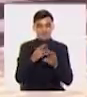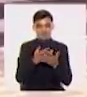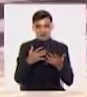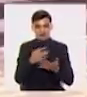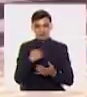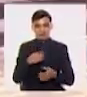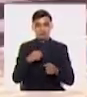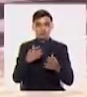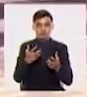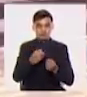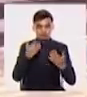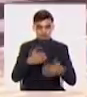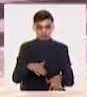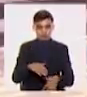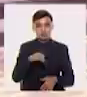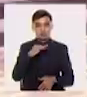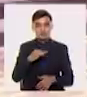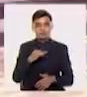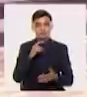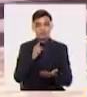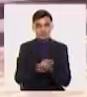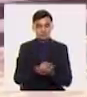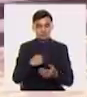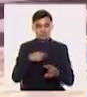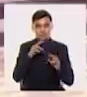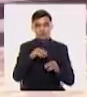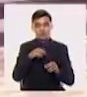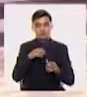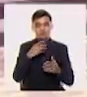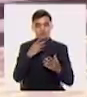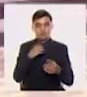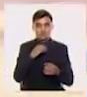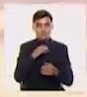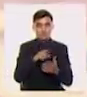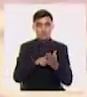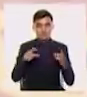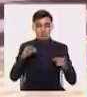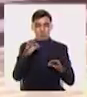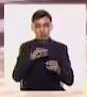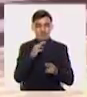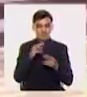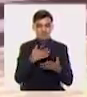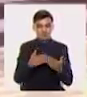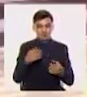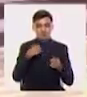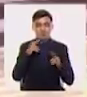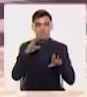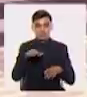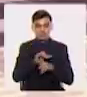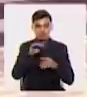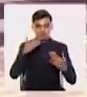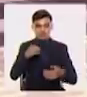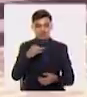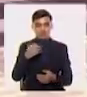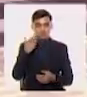онлайн қабылдадық, тиісті мекемелерге хаттарды жібердік. Қайттан келіп түскен